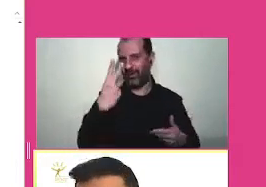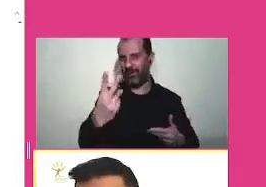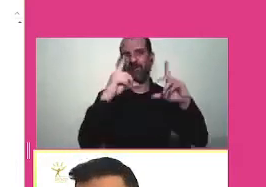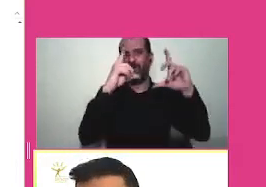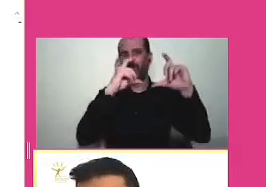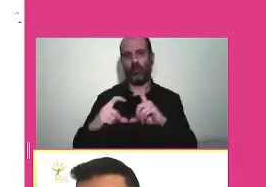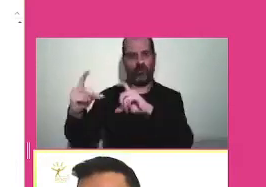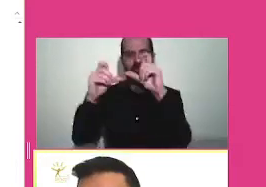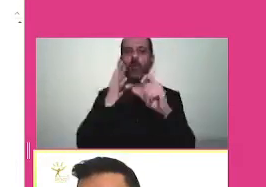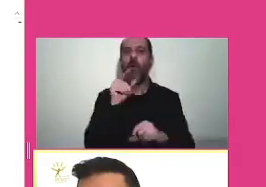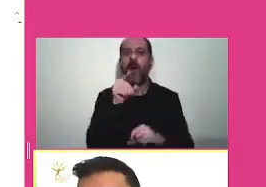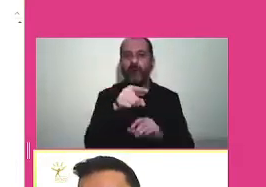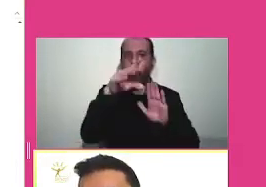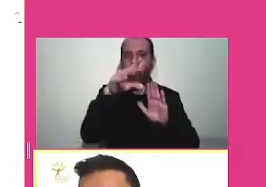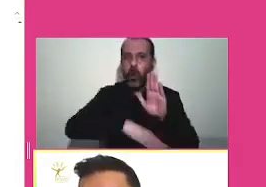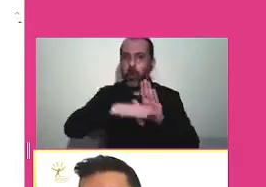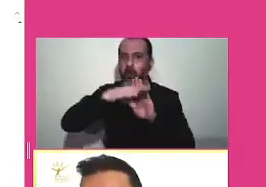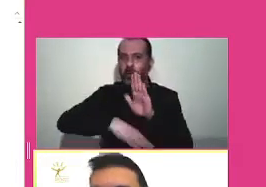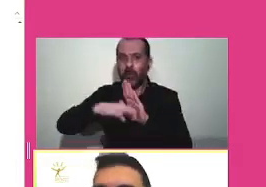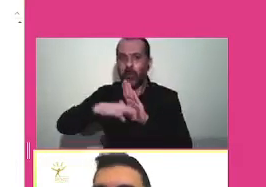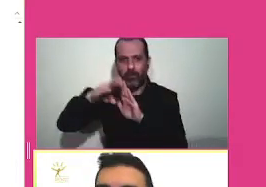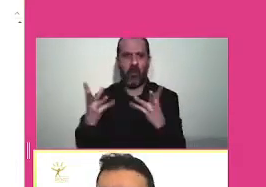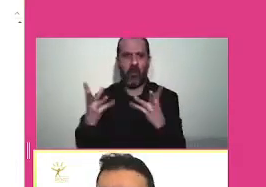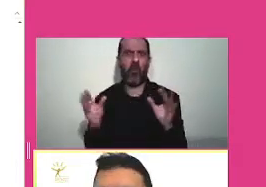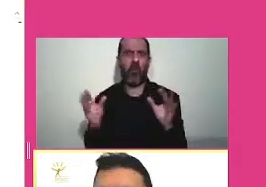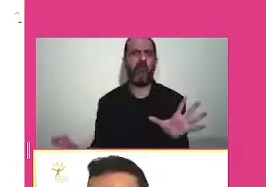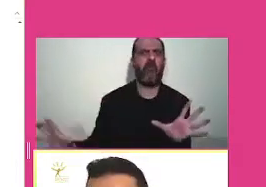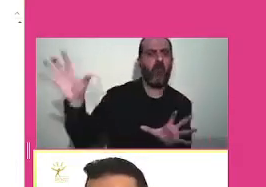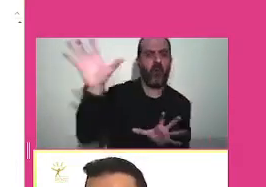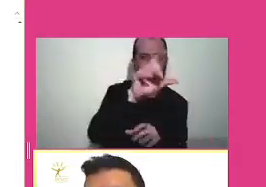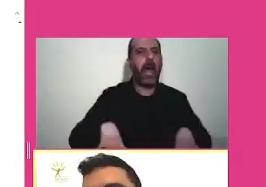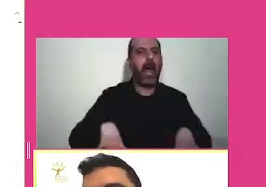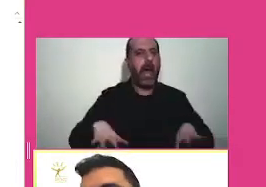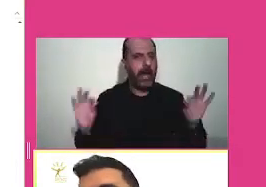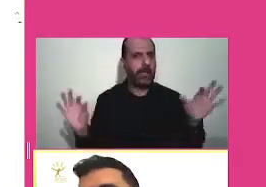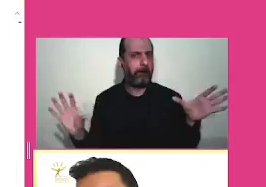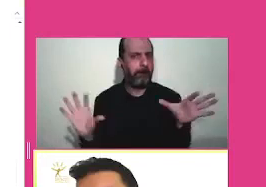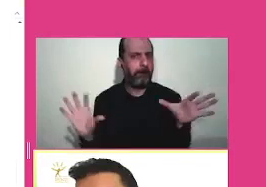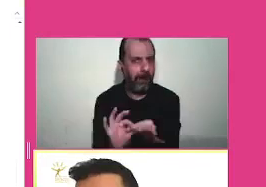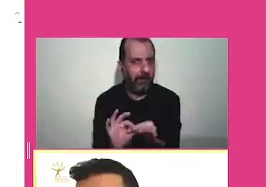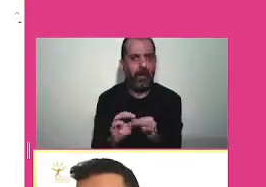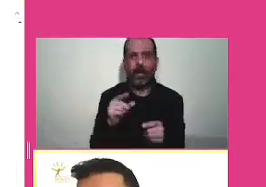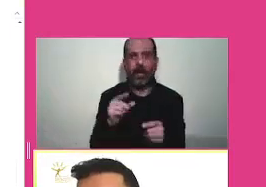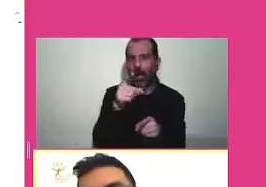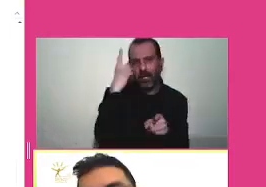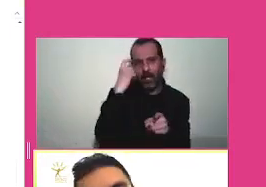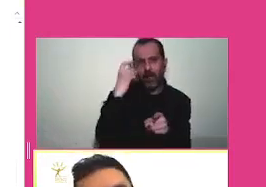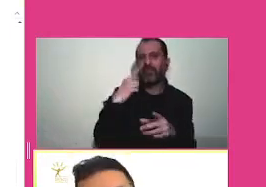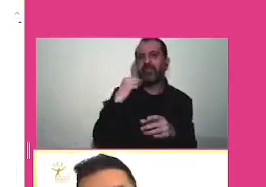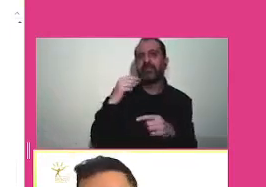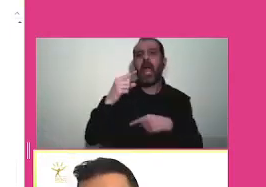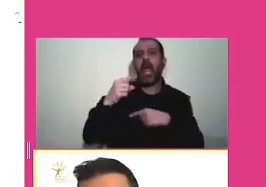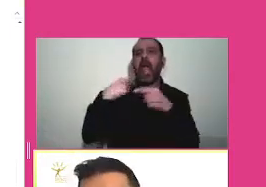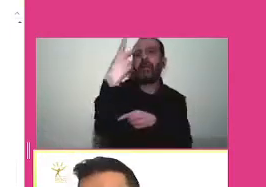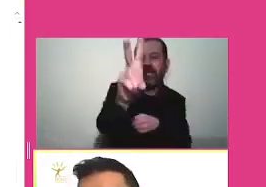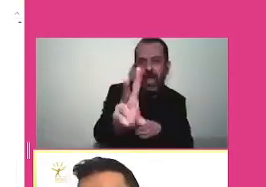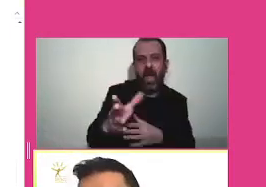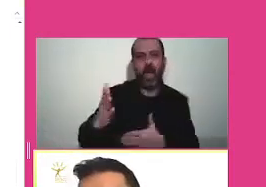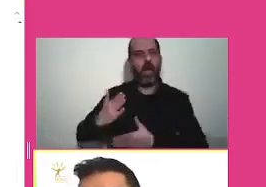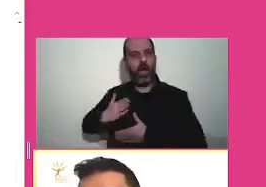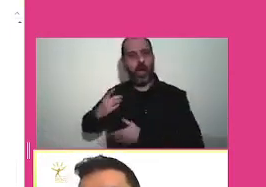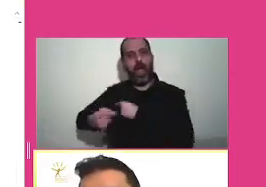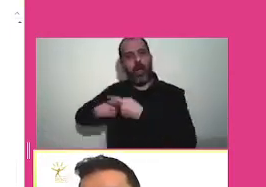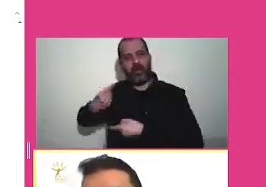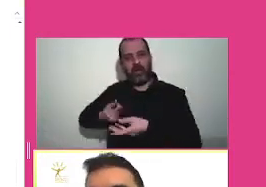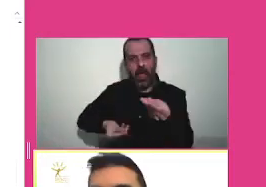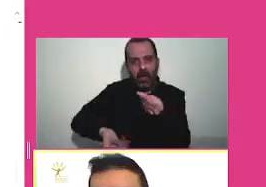σχέσεις. Όταν υπάρχουν τόσοι φορείς, υπάρχει τεχνογνωσία, μαθαίνουμε διαφορετικά πράγματα. Οπότε είναι και σε εσάς